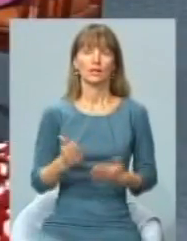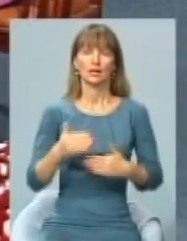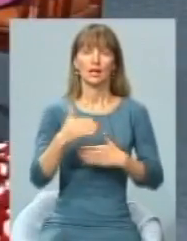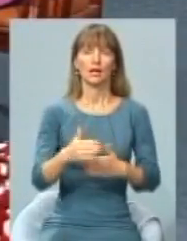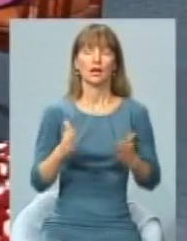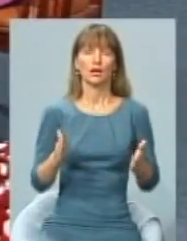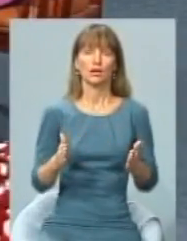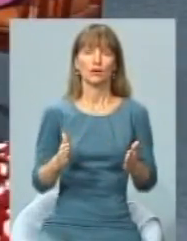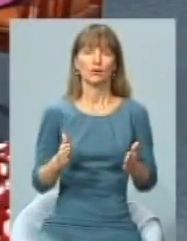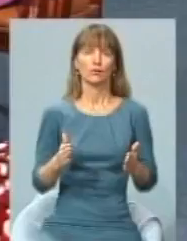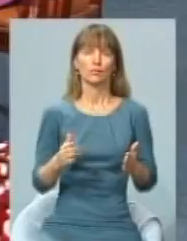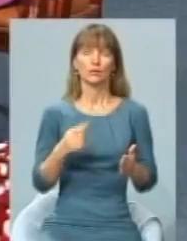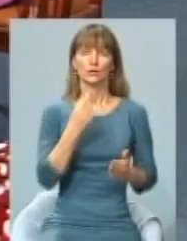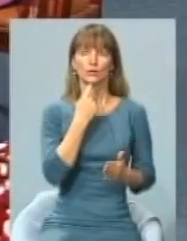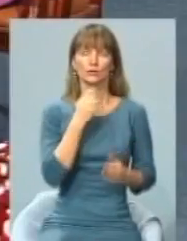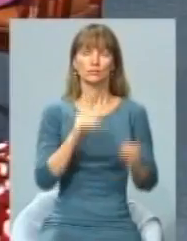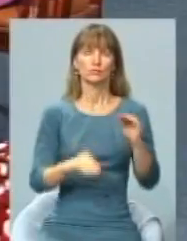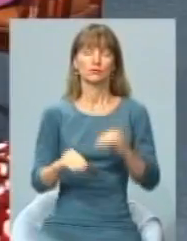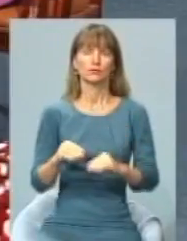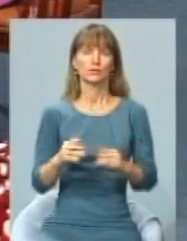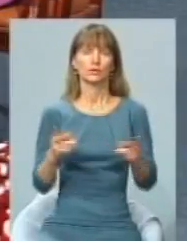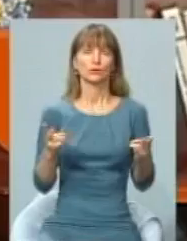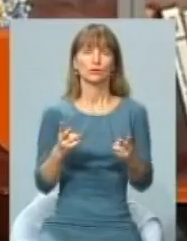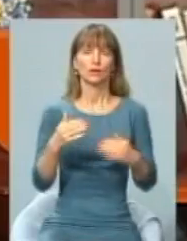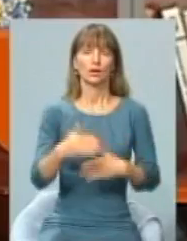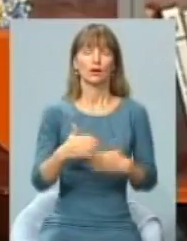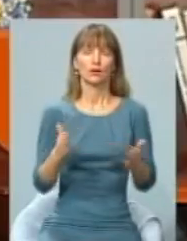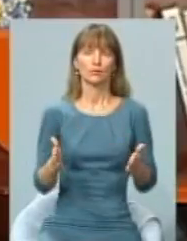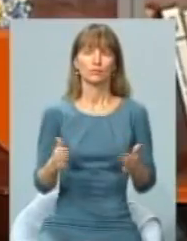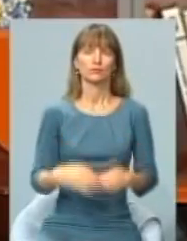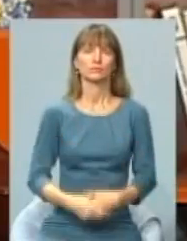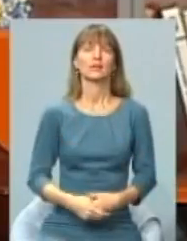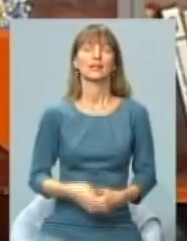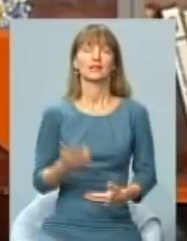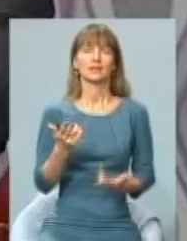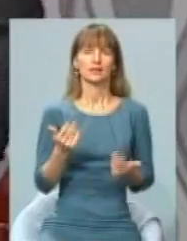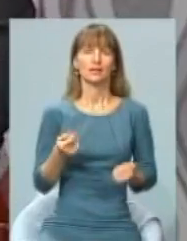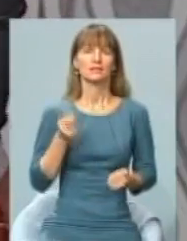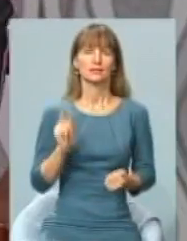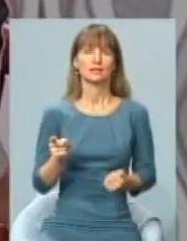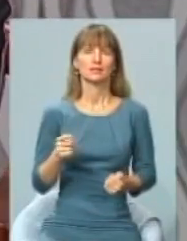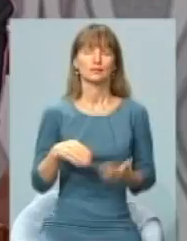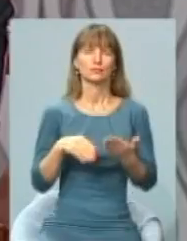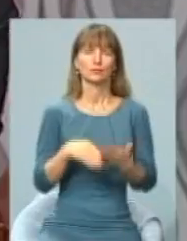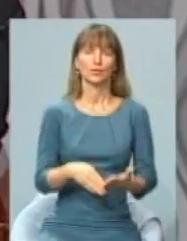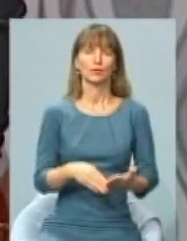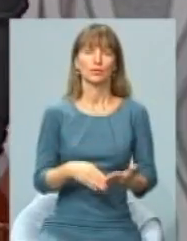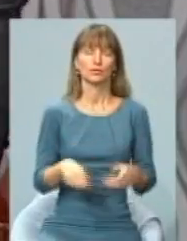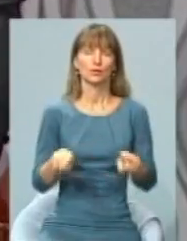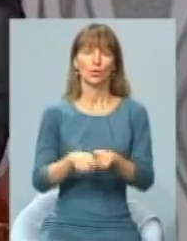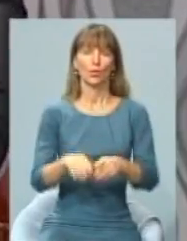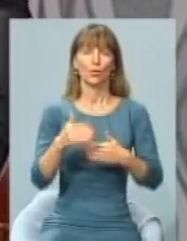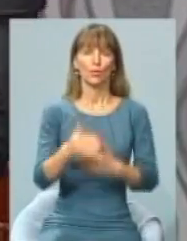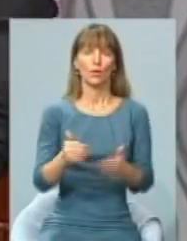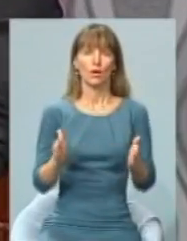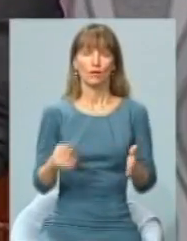коробки их трудно, ну, как бы ложить, нужно для этого еще коробку найти. Так, дійсно, а за допомогою цього ж упаковки такої